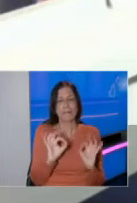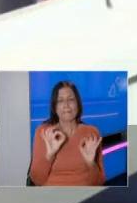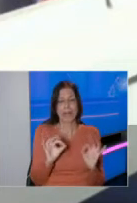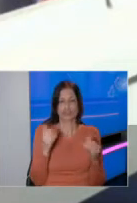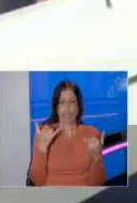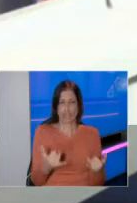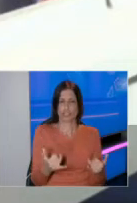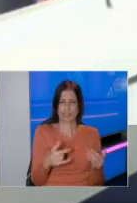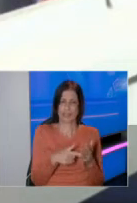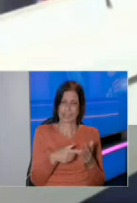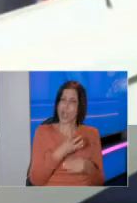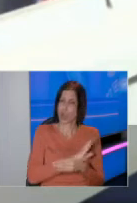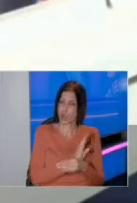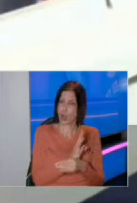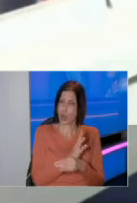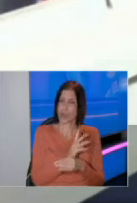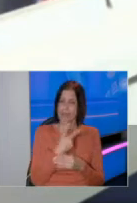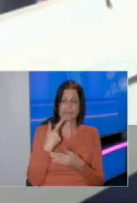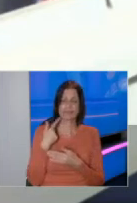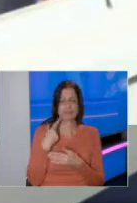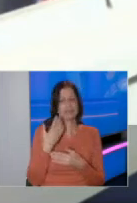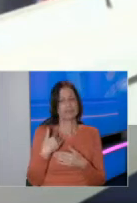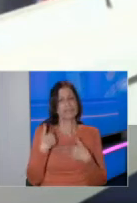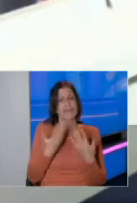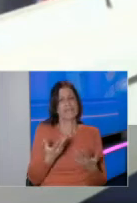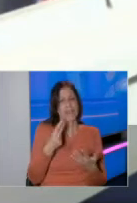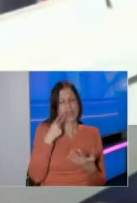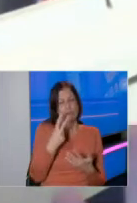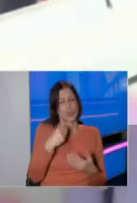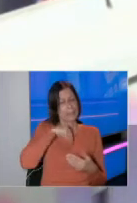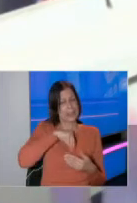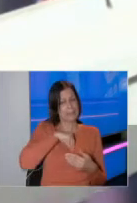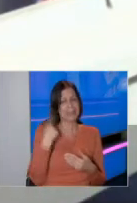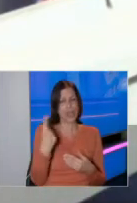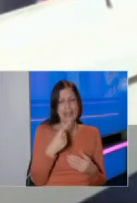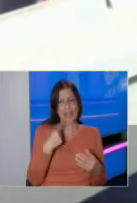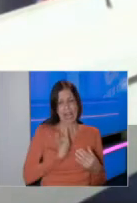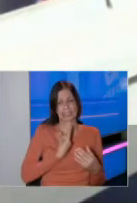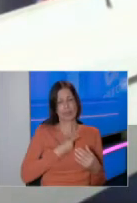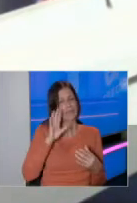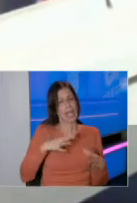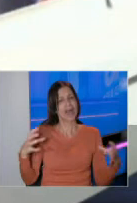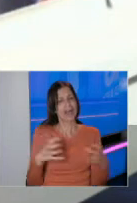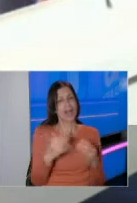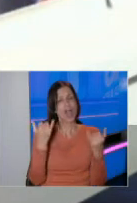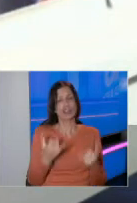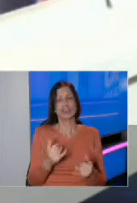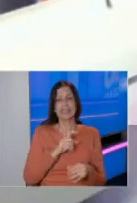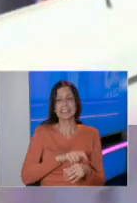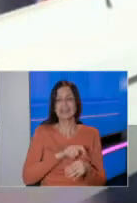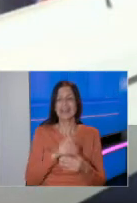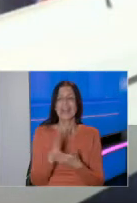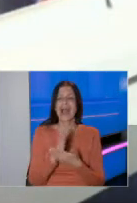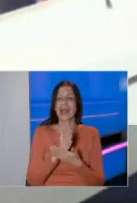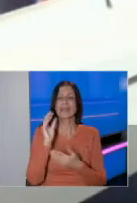עכשיו, כי הקורונה באמת זימנה לנו איזו התבוננות פנימית, כל אחד אל תוך עצמו, וגם כחברה. הגיע הרגע קודם כל להכשיר את